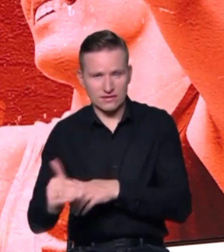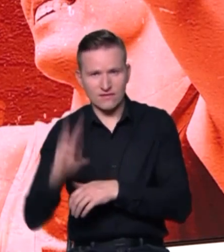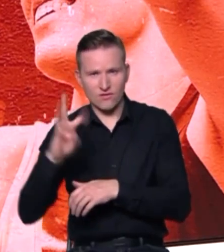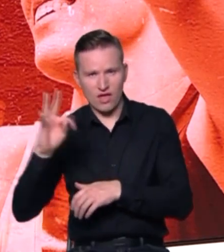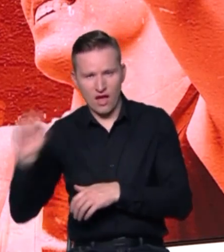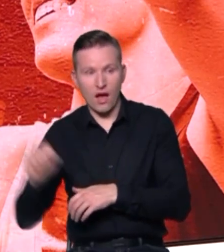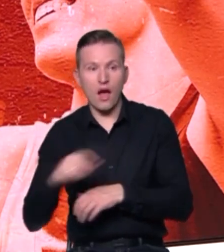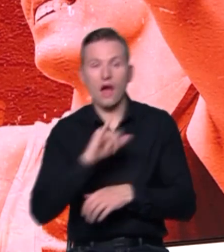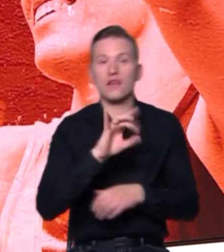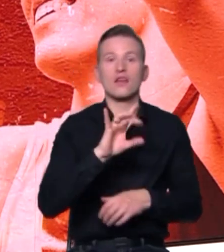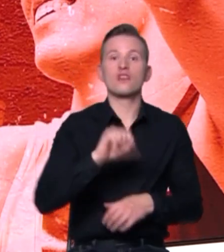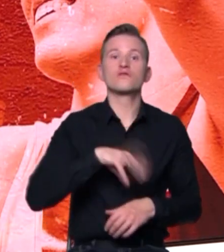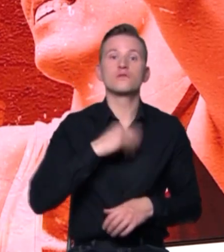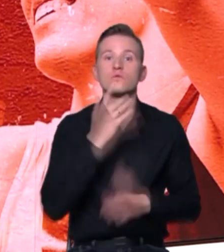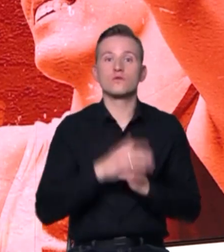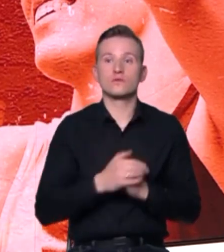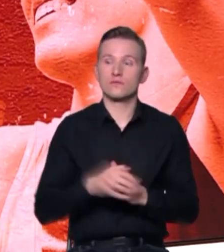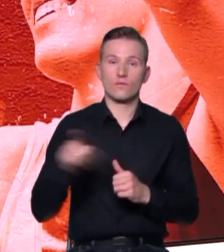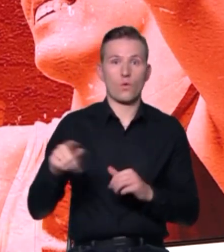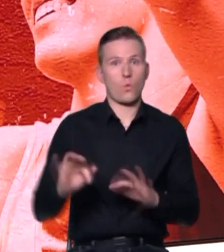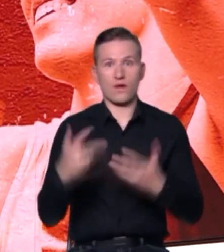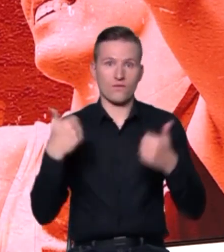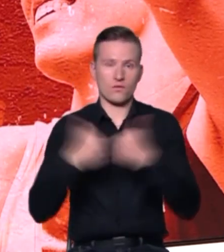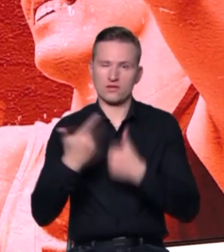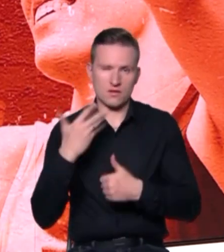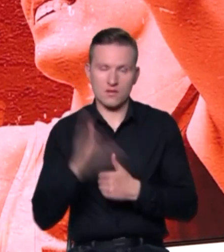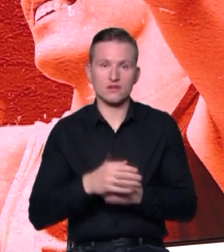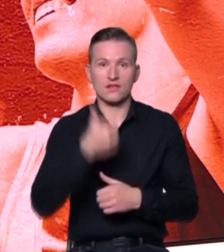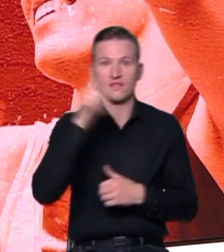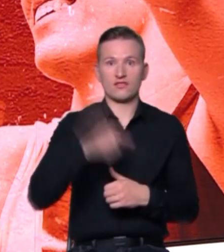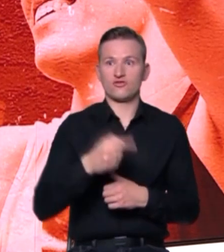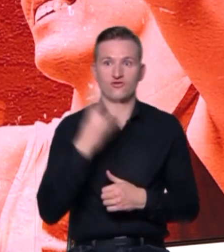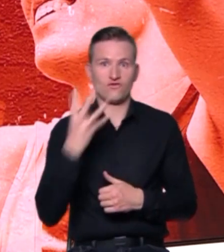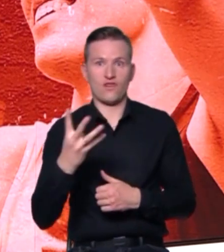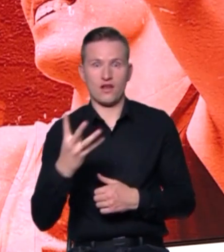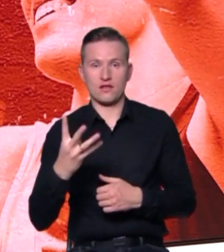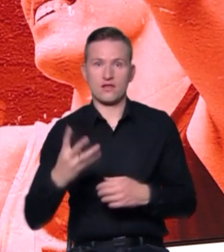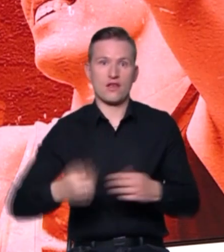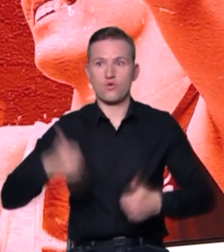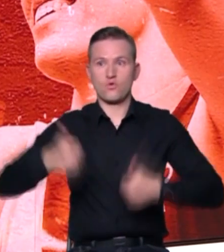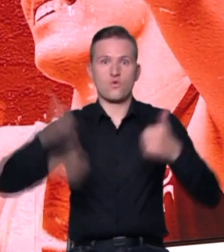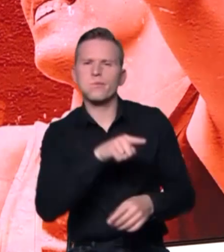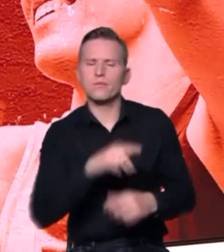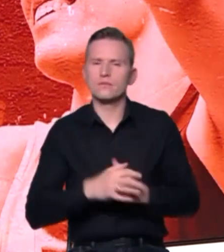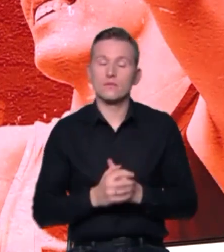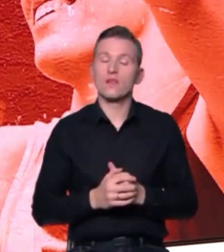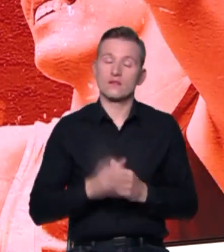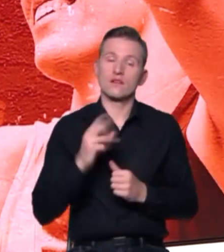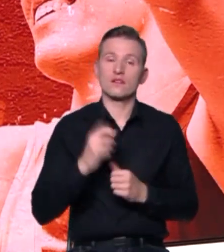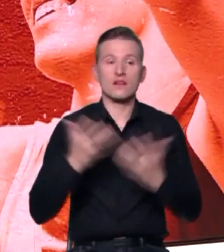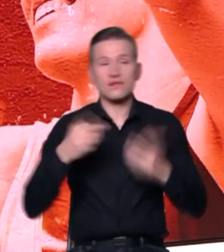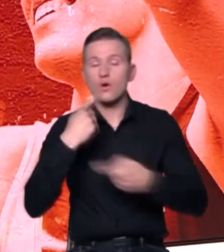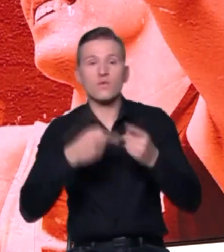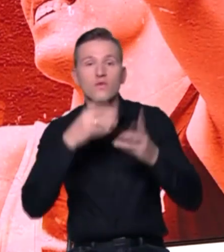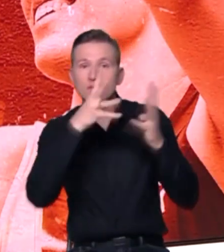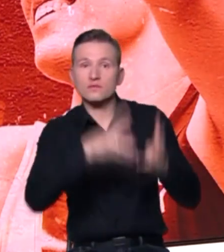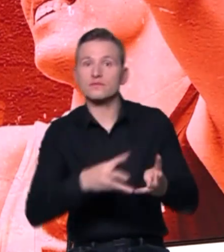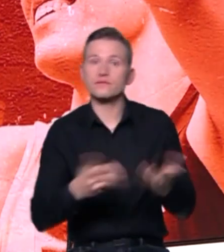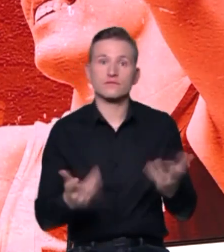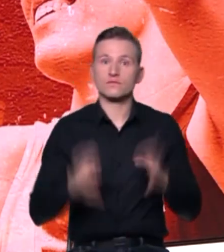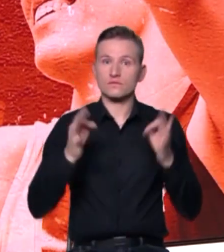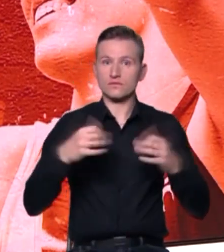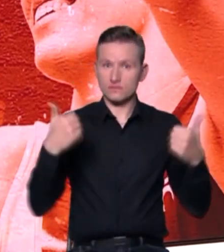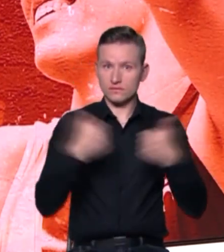sama Iga powiedziała, że nie będzie to łatwy mecz, bo w ćwierćfinale tak dużego turnieju już łatwej przeprawy na pewno nie będzie. Musi... Wszystkim to dzisiejsze spotkanie